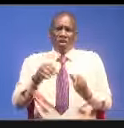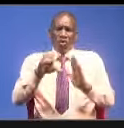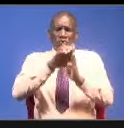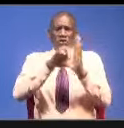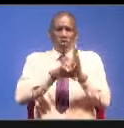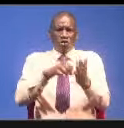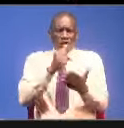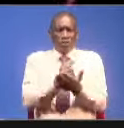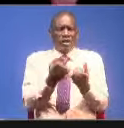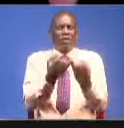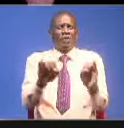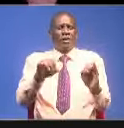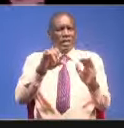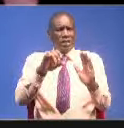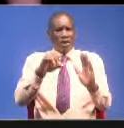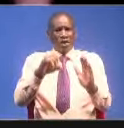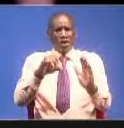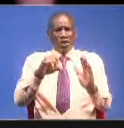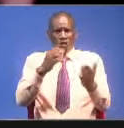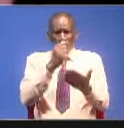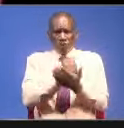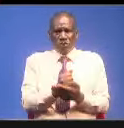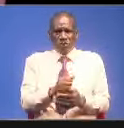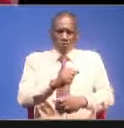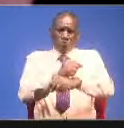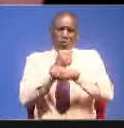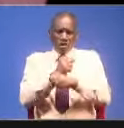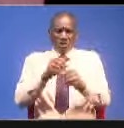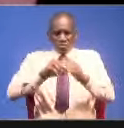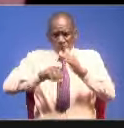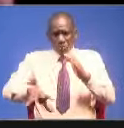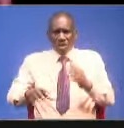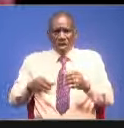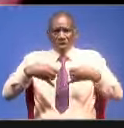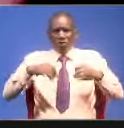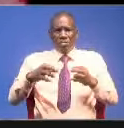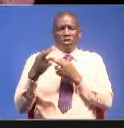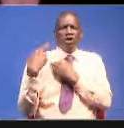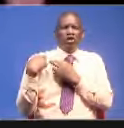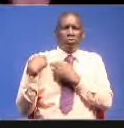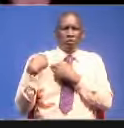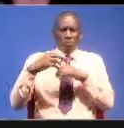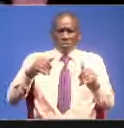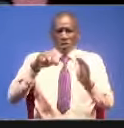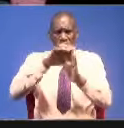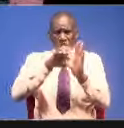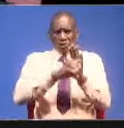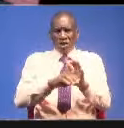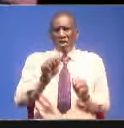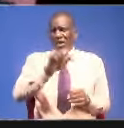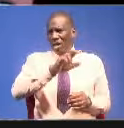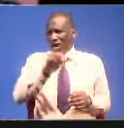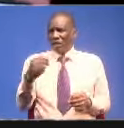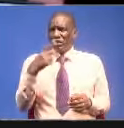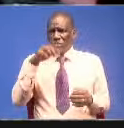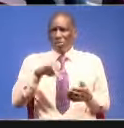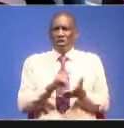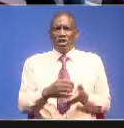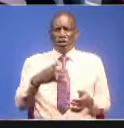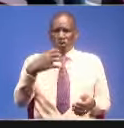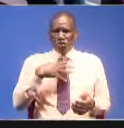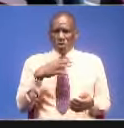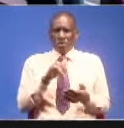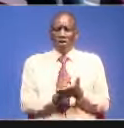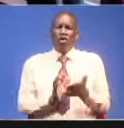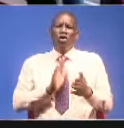huru kulinda ugatuzi ili kutekeleza wajibu wao kikatiba. Waiguru amesema inasikitisha kwamba